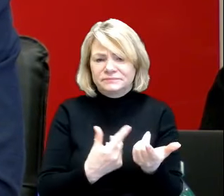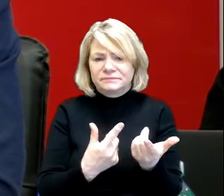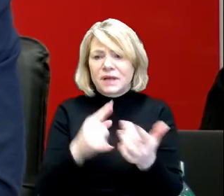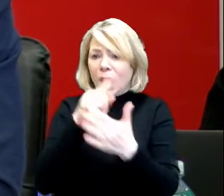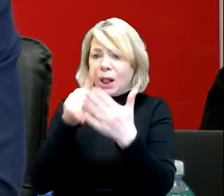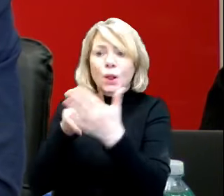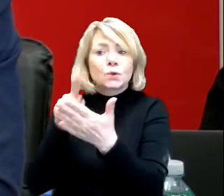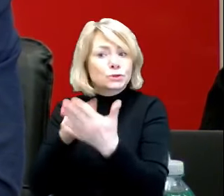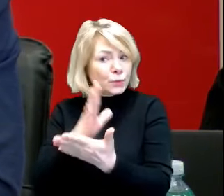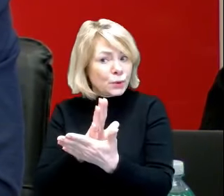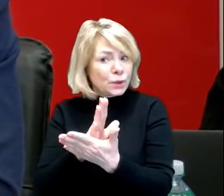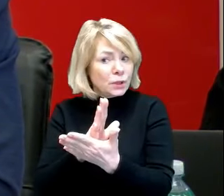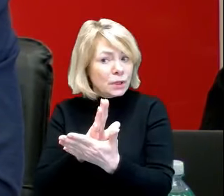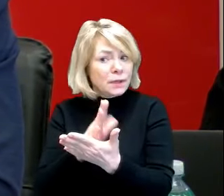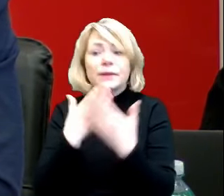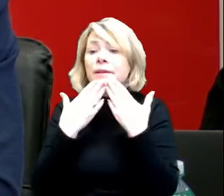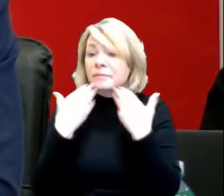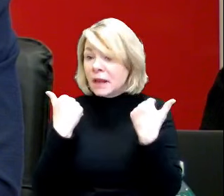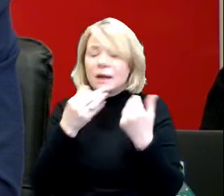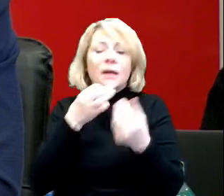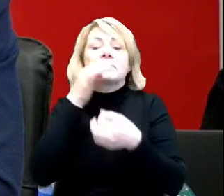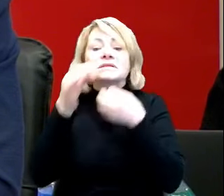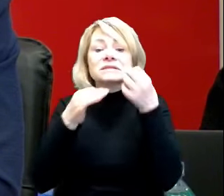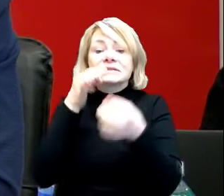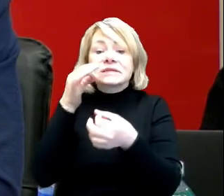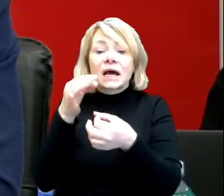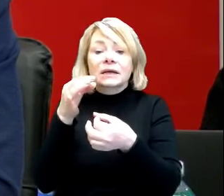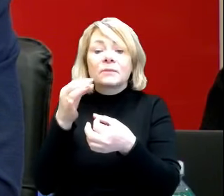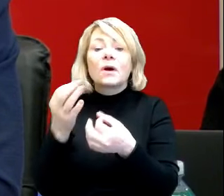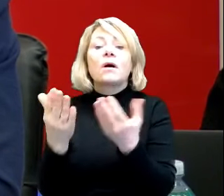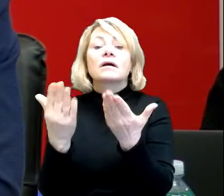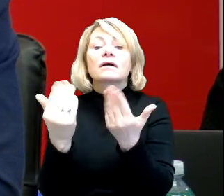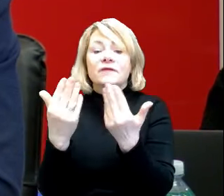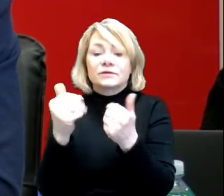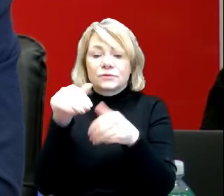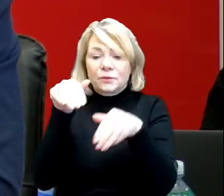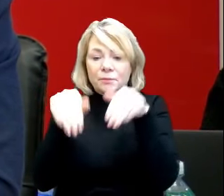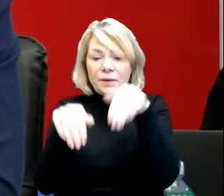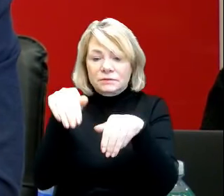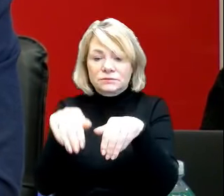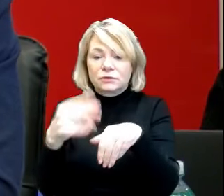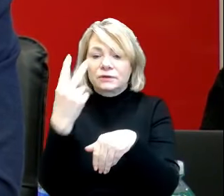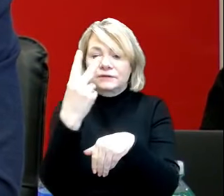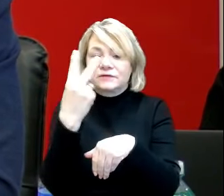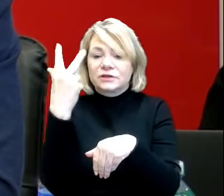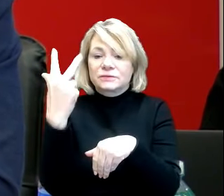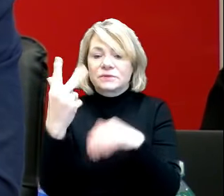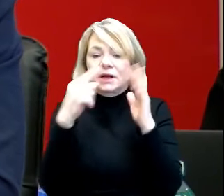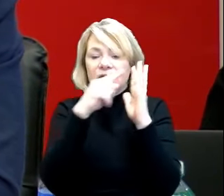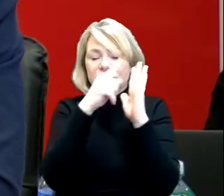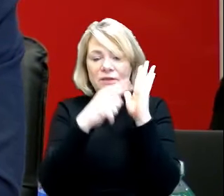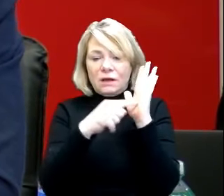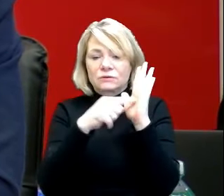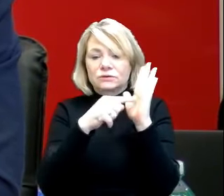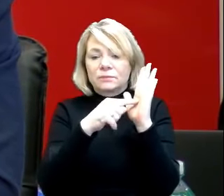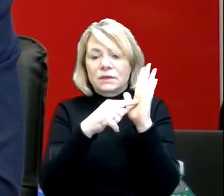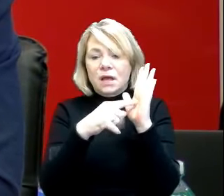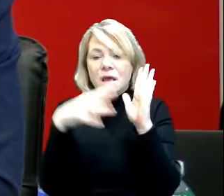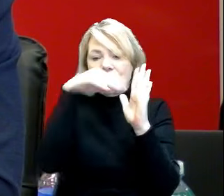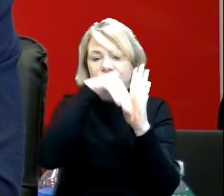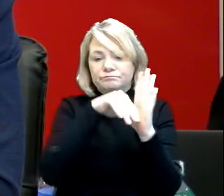nėra pasisakymų kviečiu balsuoti 23 klausimu su pakeitimu prašau